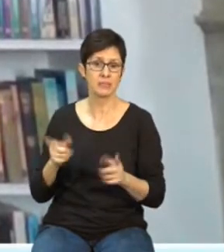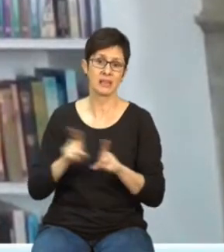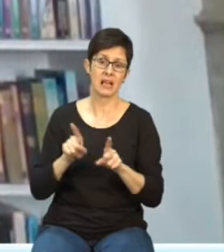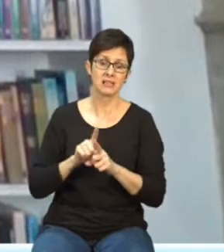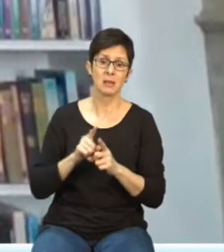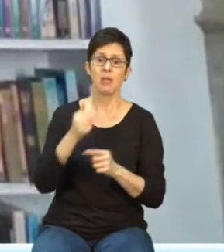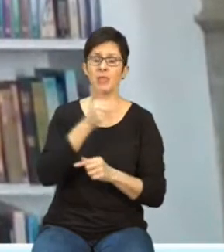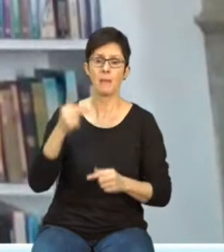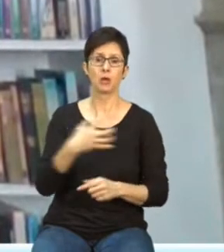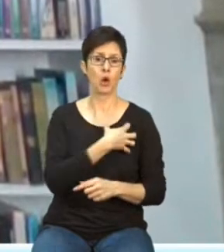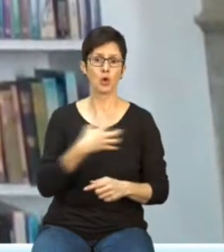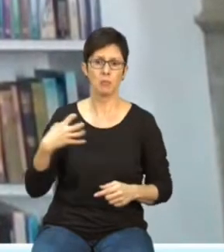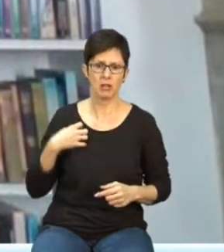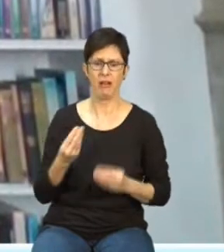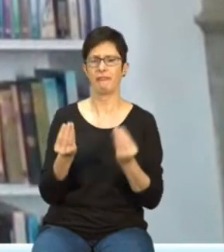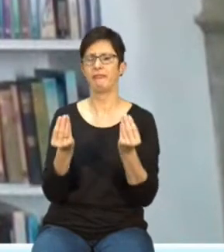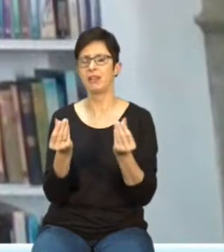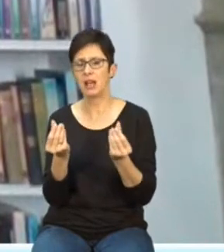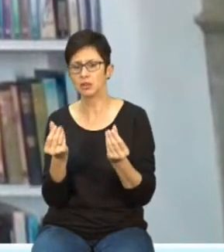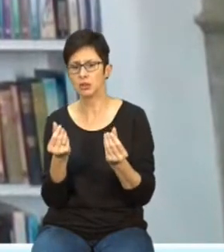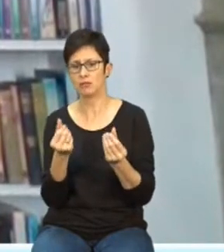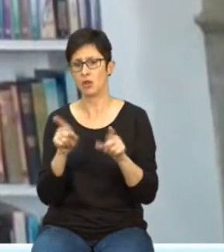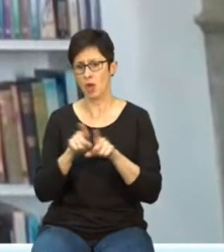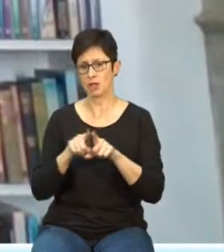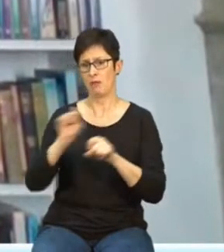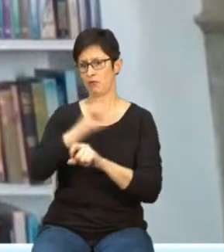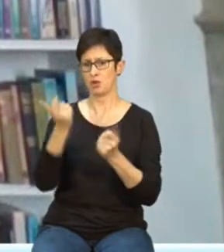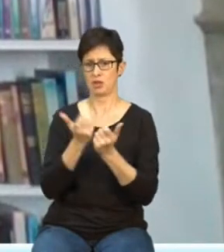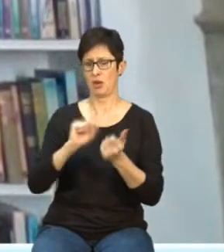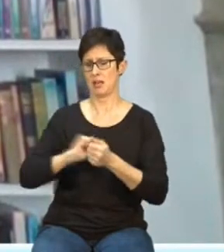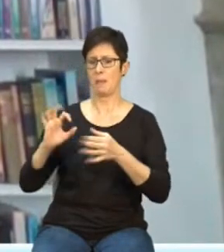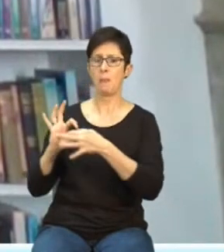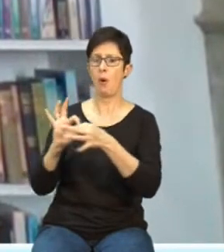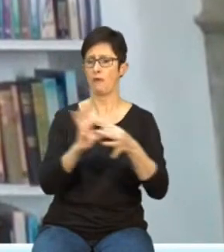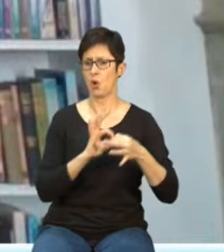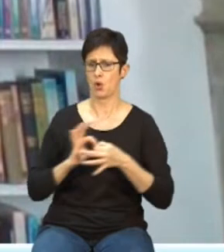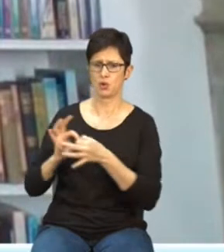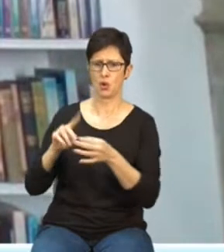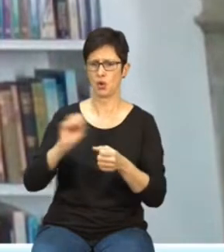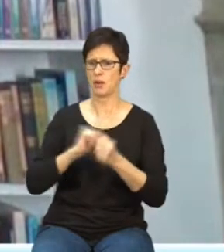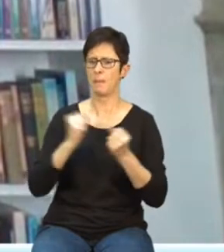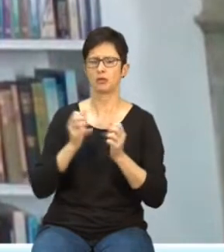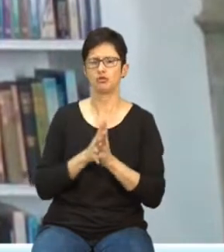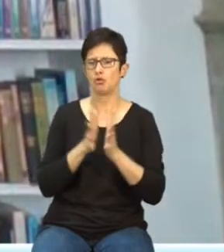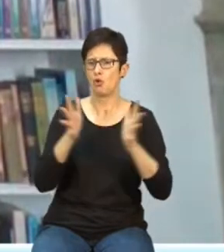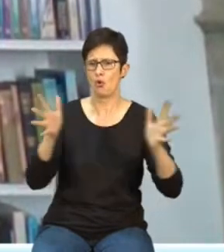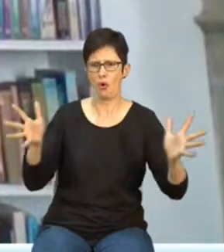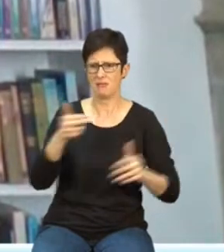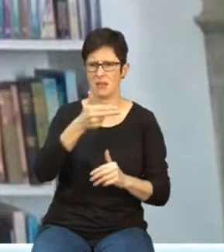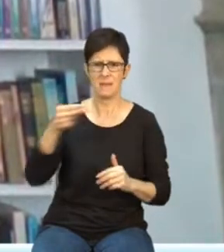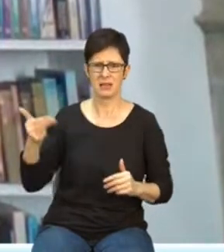gospodarcze kwestie finansowe które także są z tym powiązana więc myślę że to jest bardzo szeroka kwestia